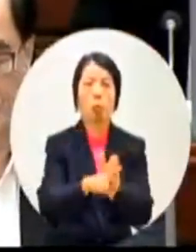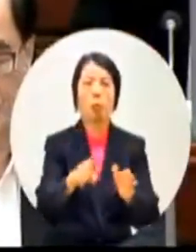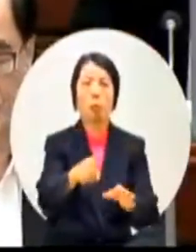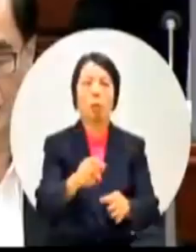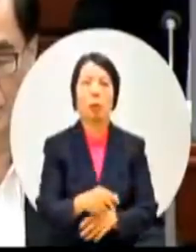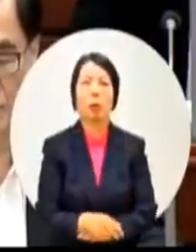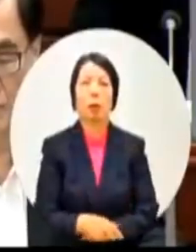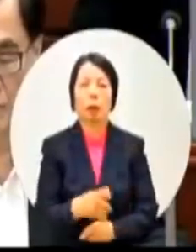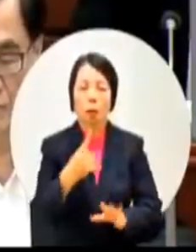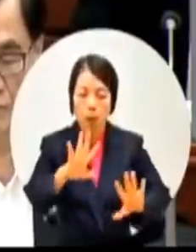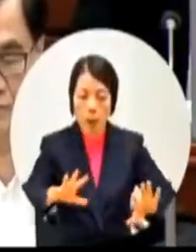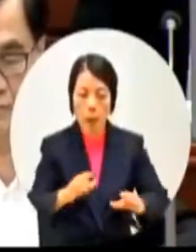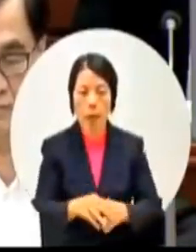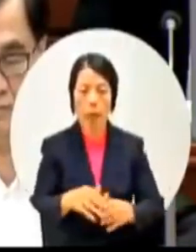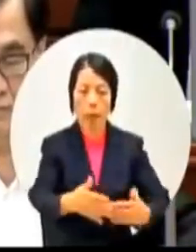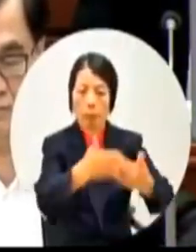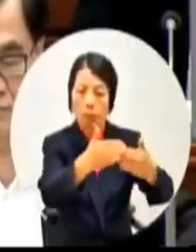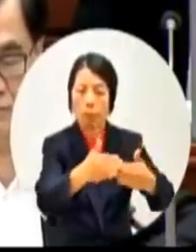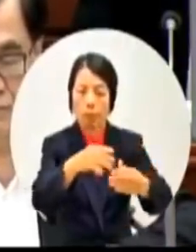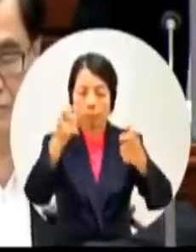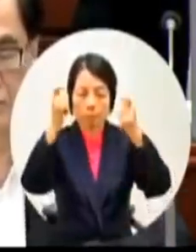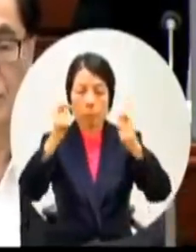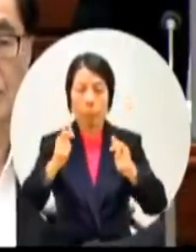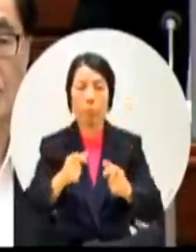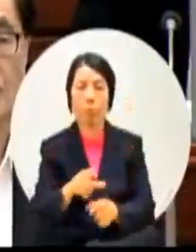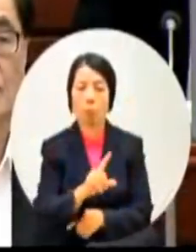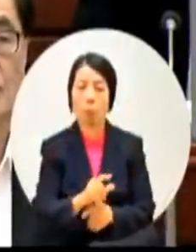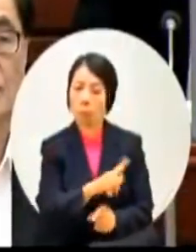愈蓬勃发展时阵，要考量